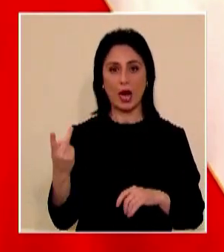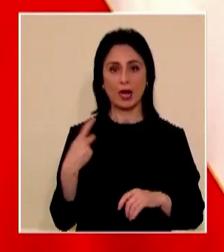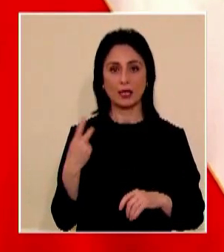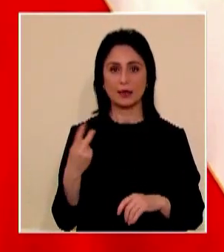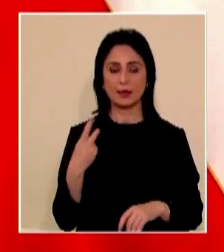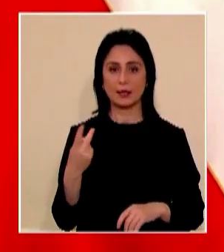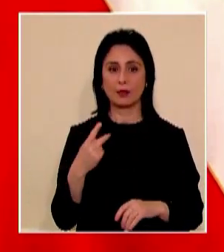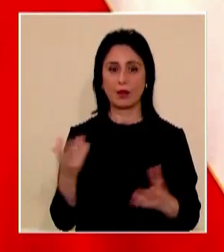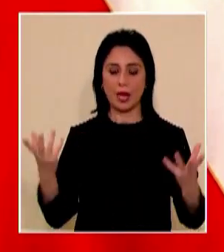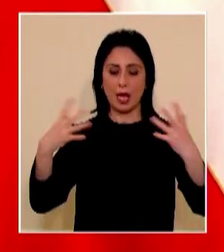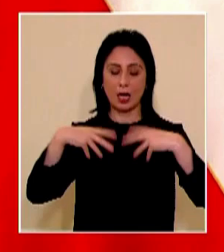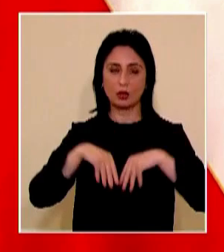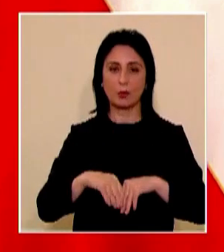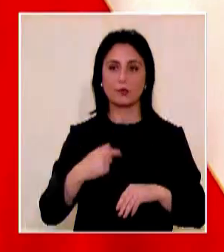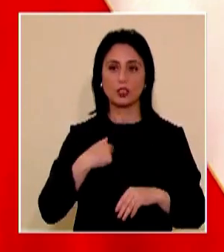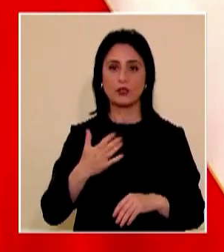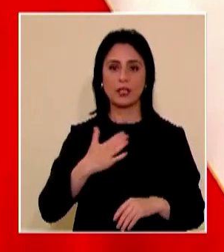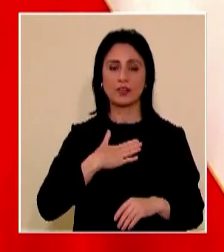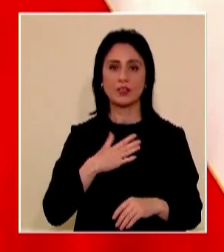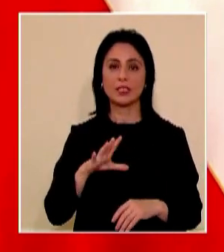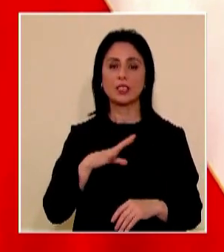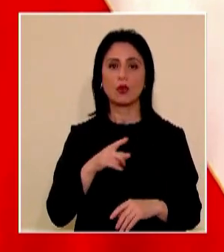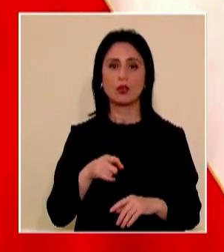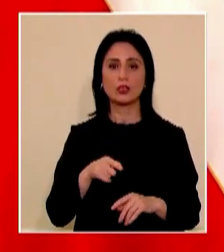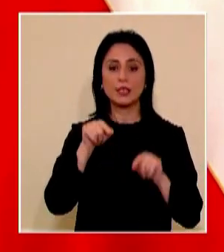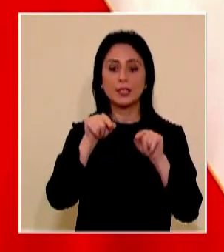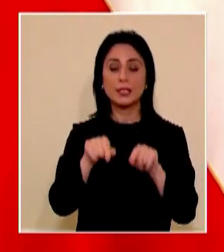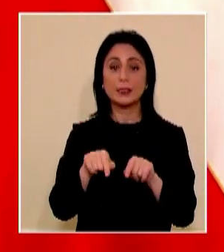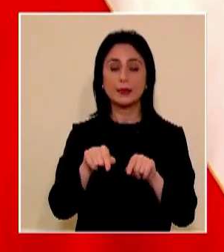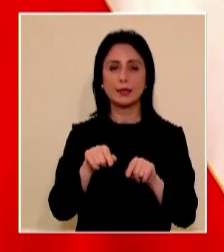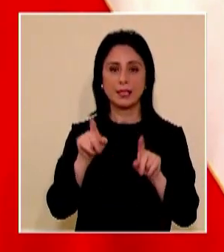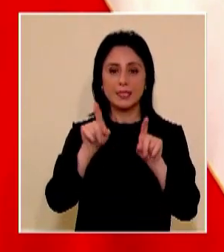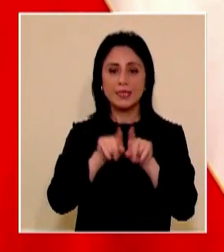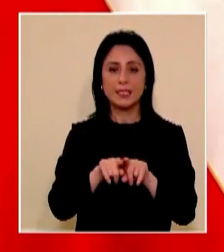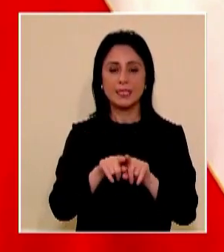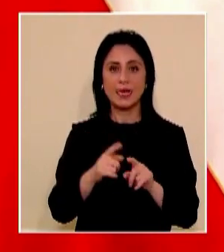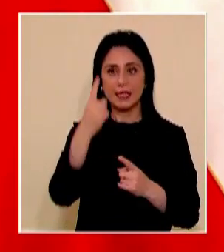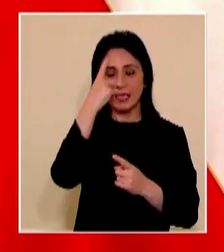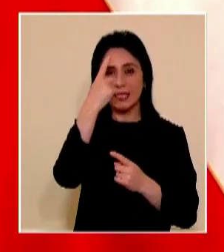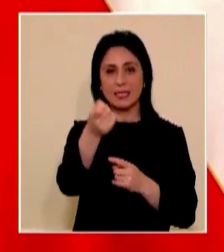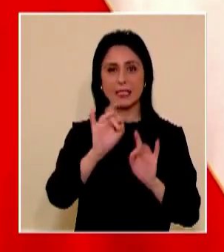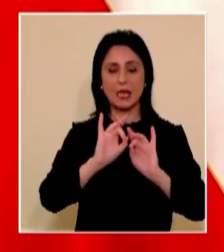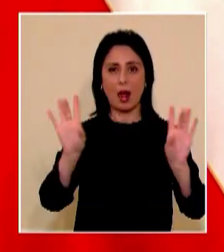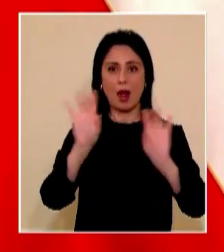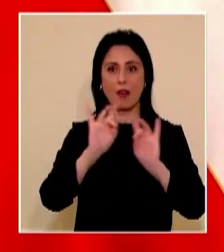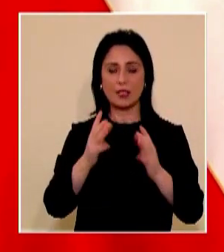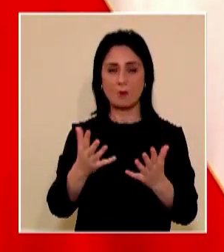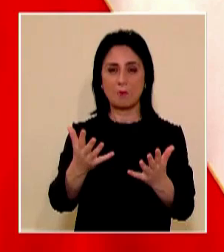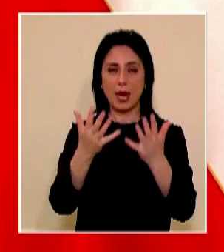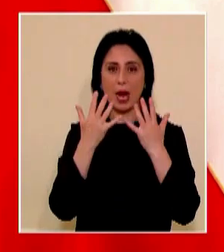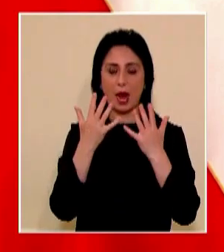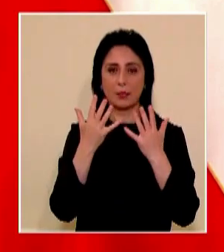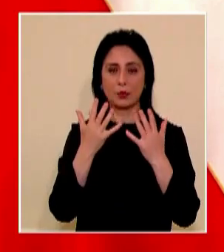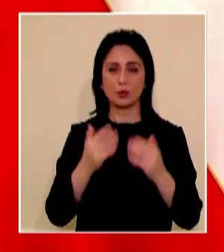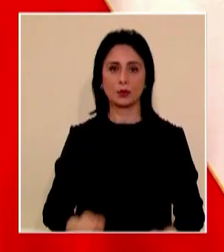da ektobrivat čentvis jepos i seti gzavnili romelic mkapiot